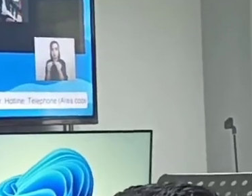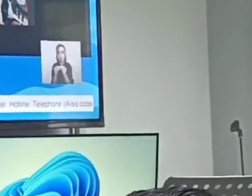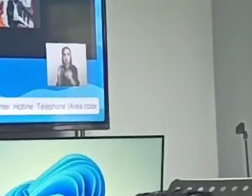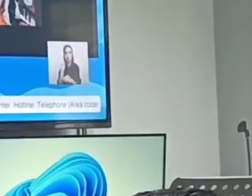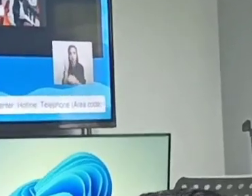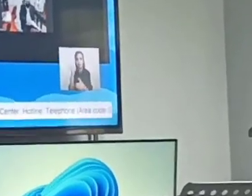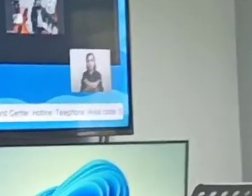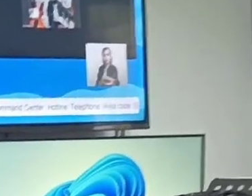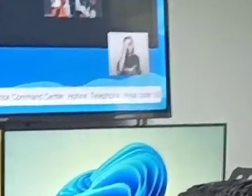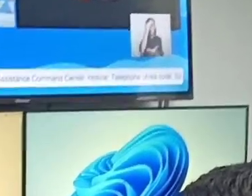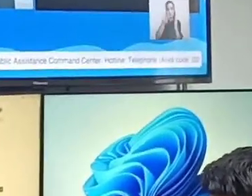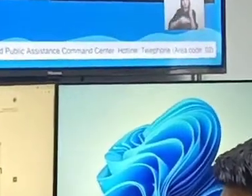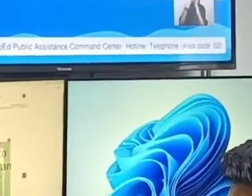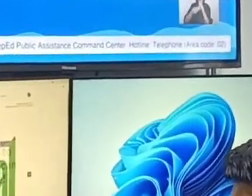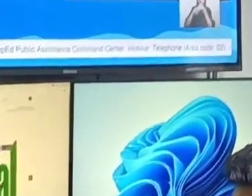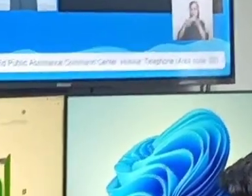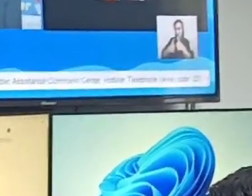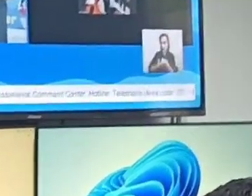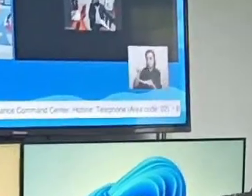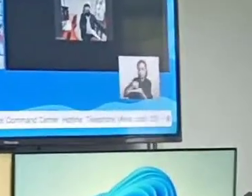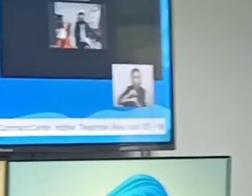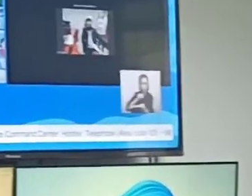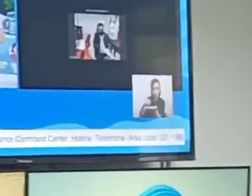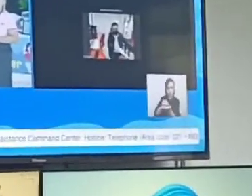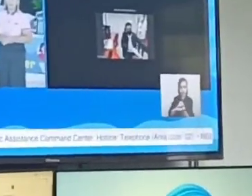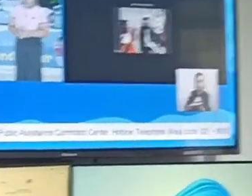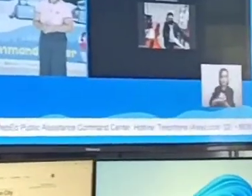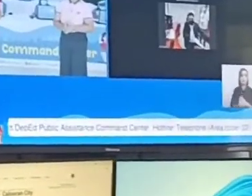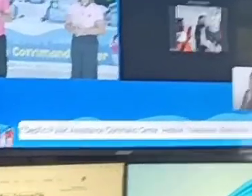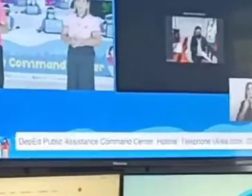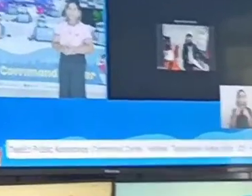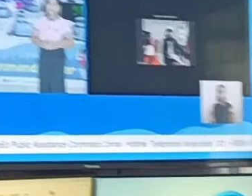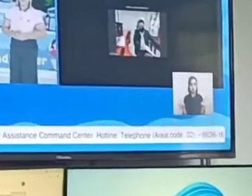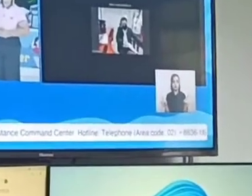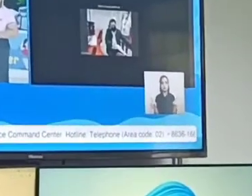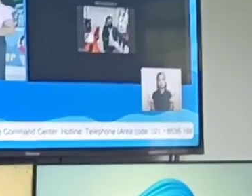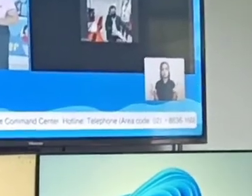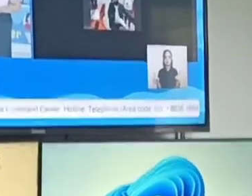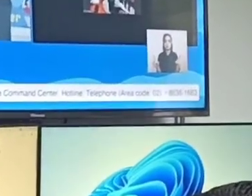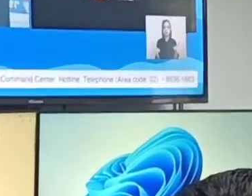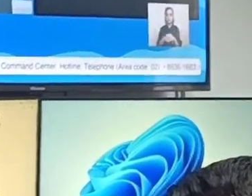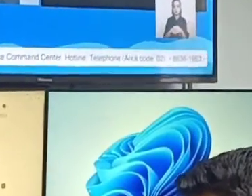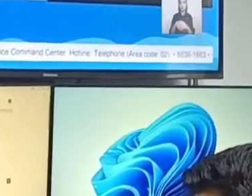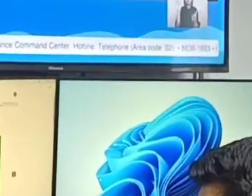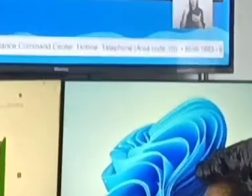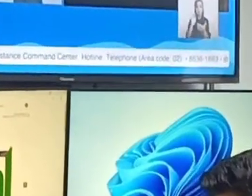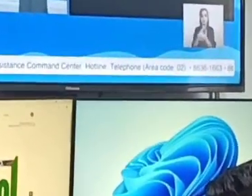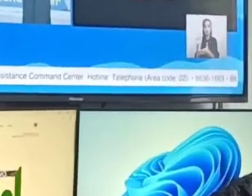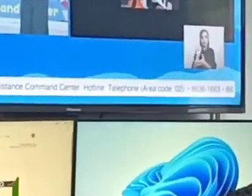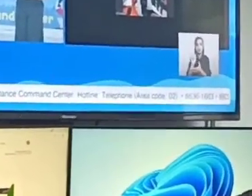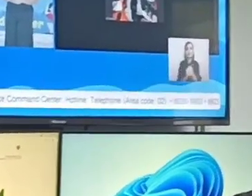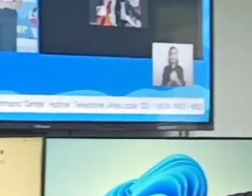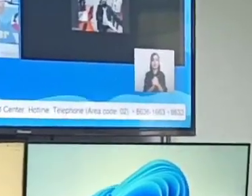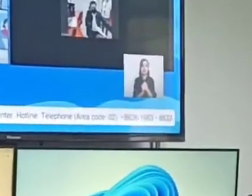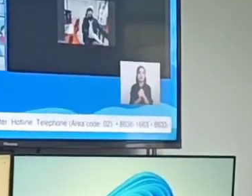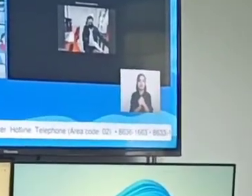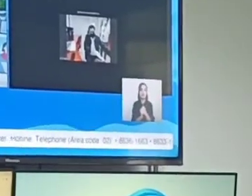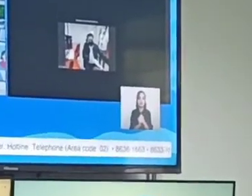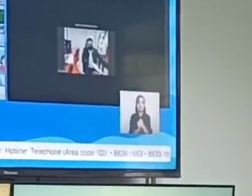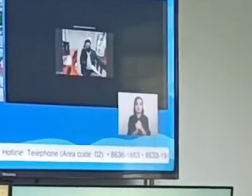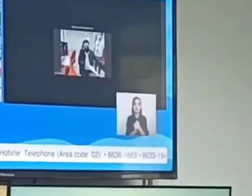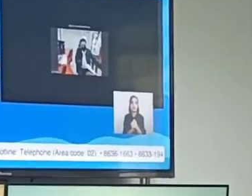pong makita ng ating mga kababayan, at alam ko po yung nangyayari rin ito sa maraming division offices, kung paano